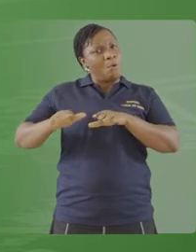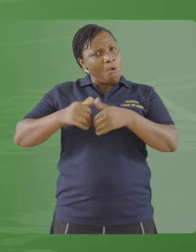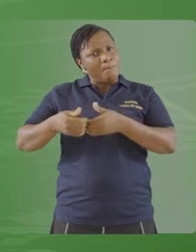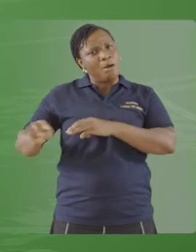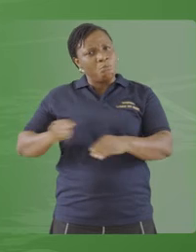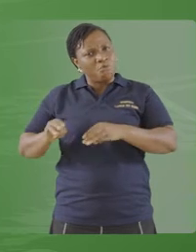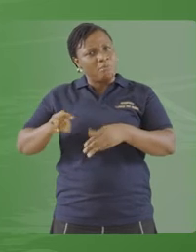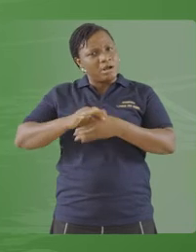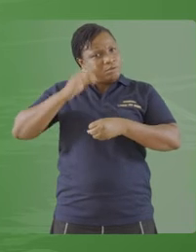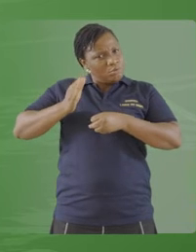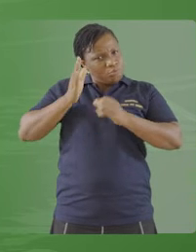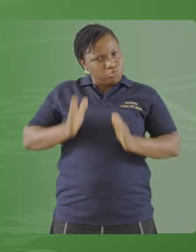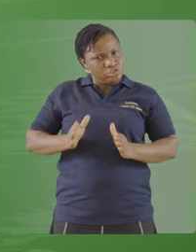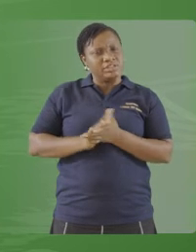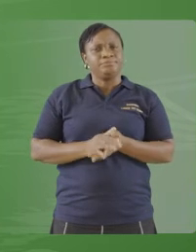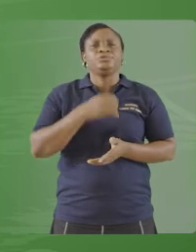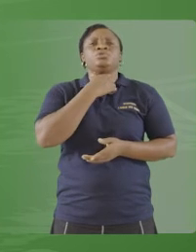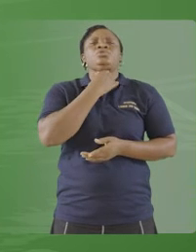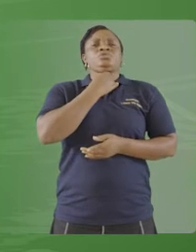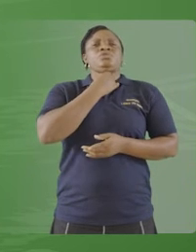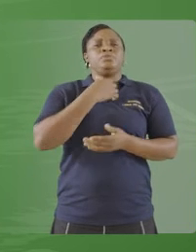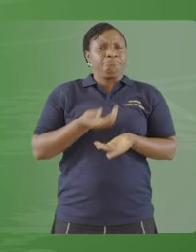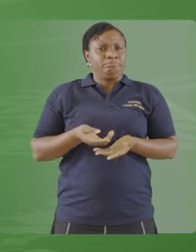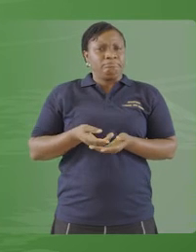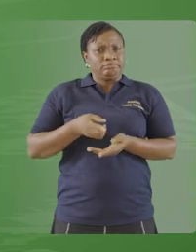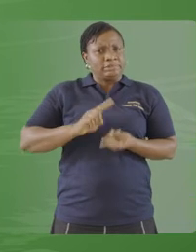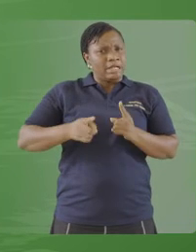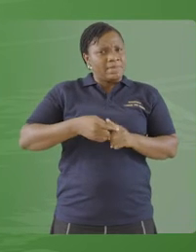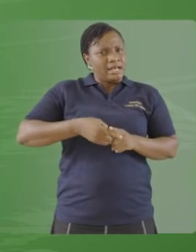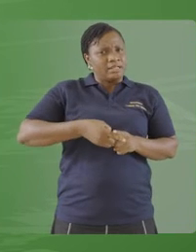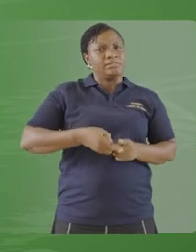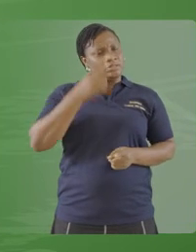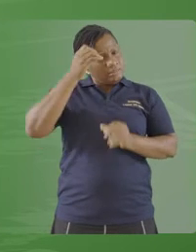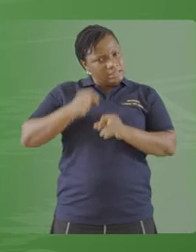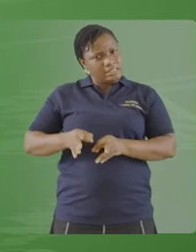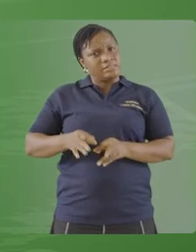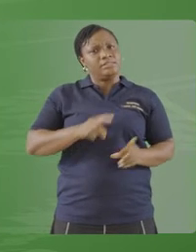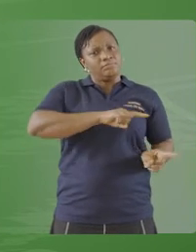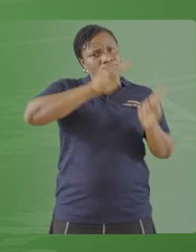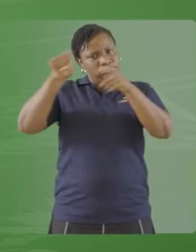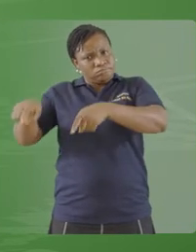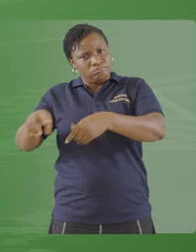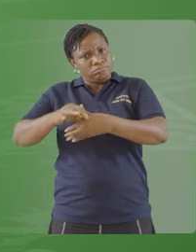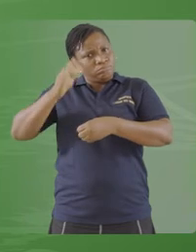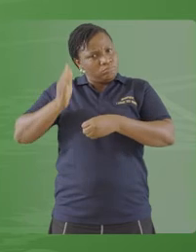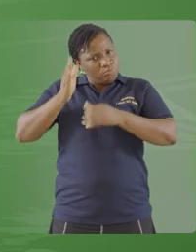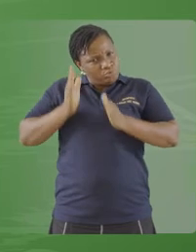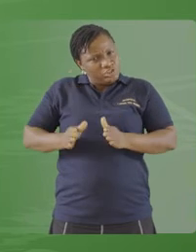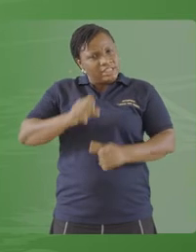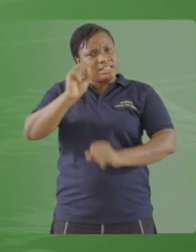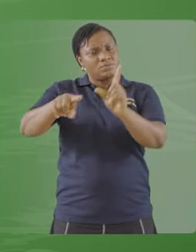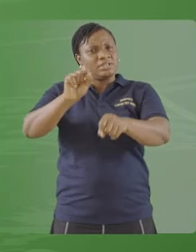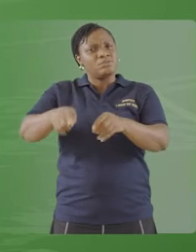de classe. Curieux, ceux-ci se rendent chez le boucher pour l'interroger sur l'utilité